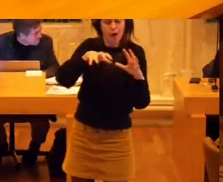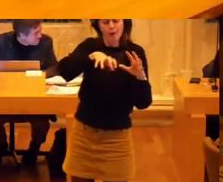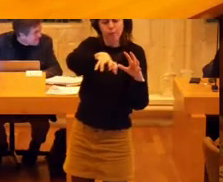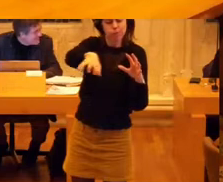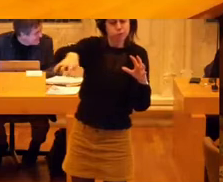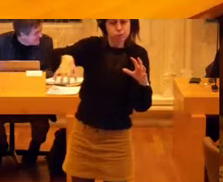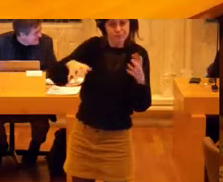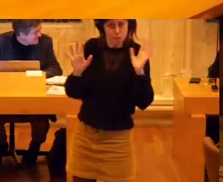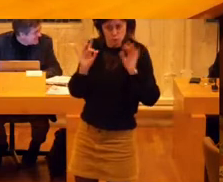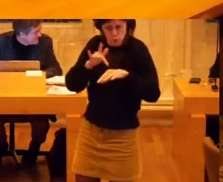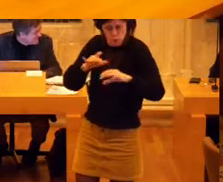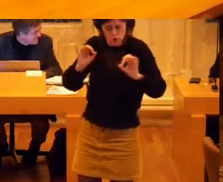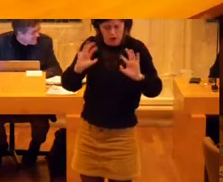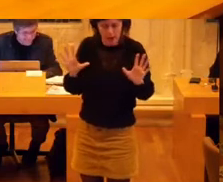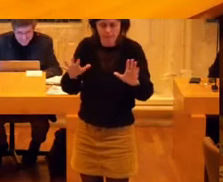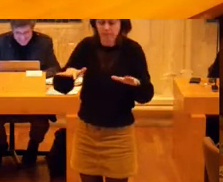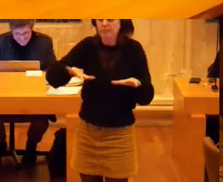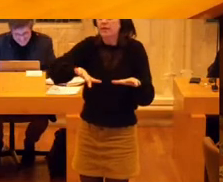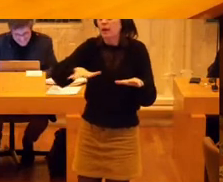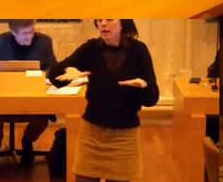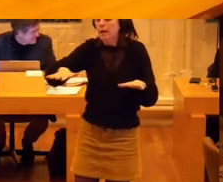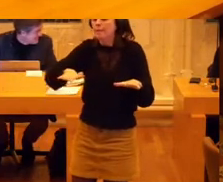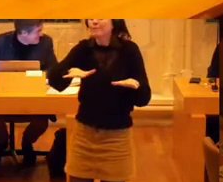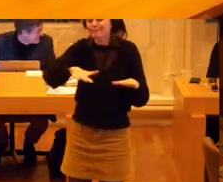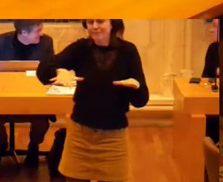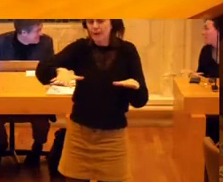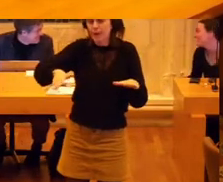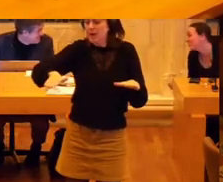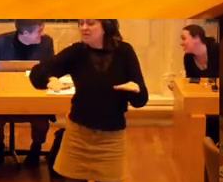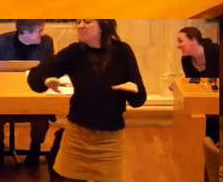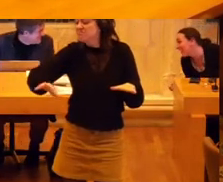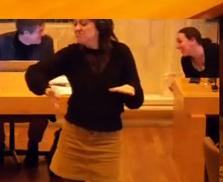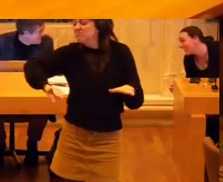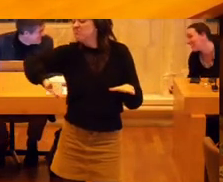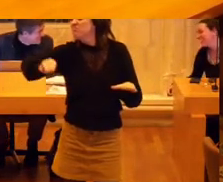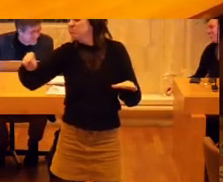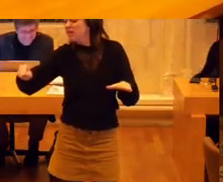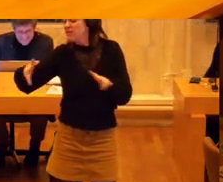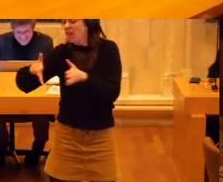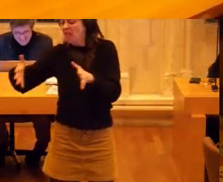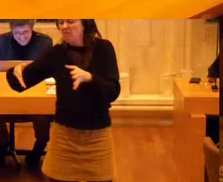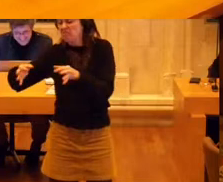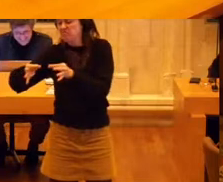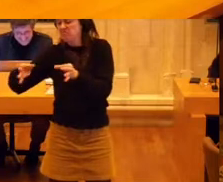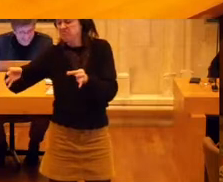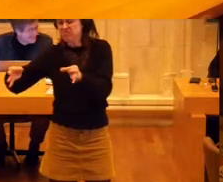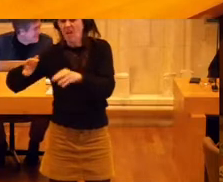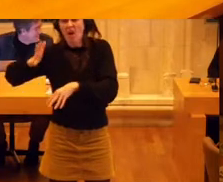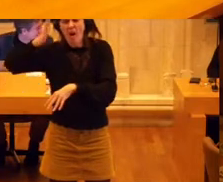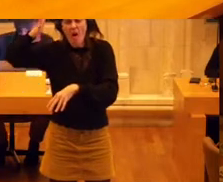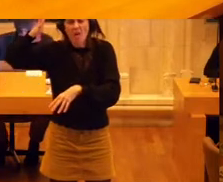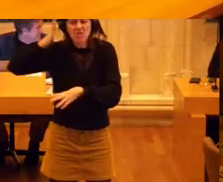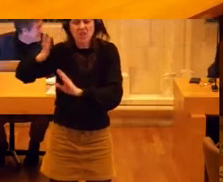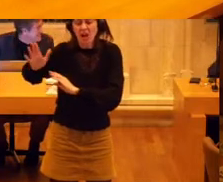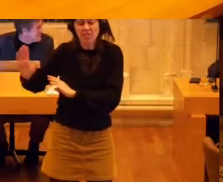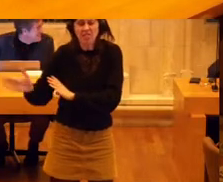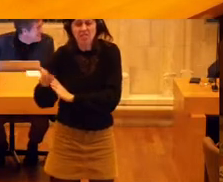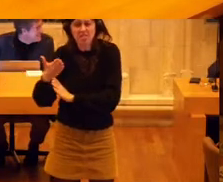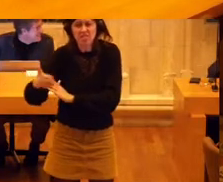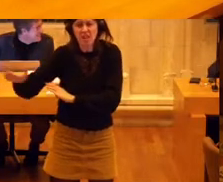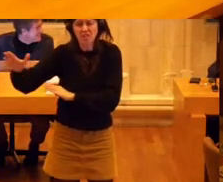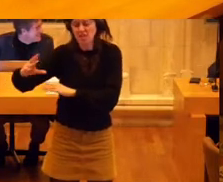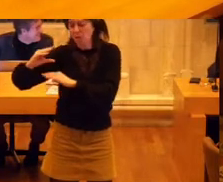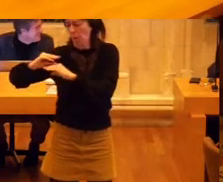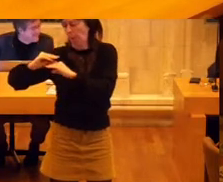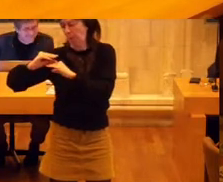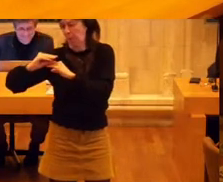une croûte d'enrobée vieillissante, qui est un ancien terrain de tennis, me semble-t-il, qui ne doit plus servir pour le